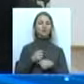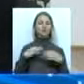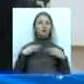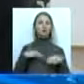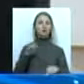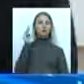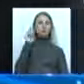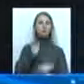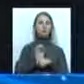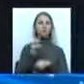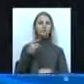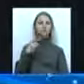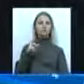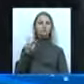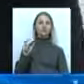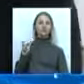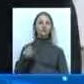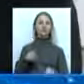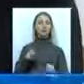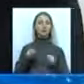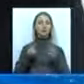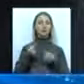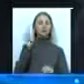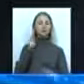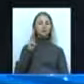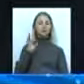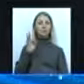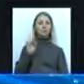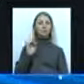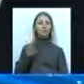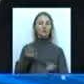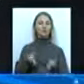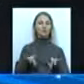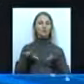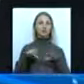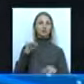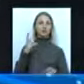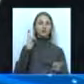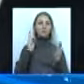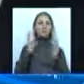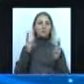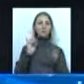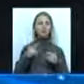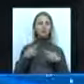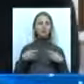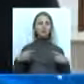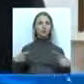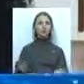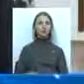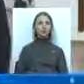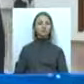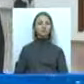мерзімді оқытуға бізге 220 адам мұндай мамандықтар тракторист, аспазшы, парикмахер сияқты